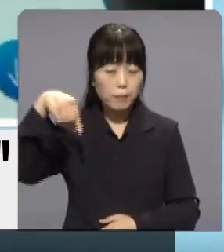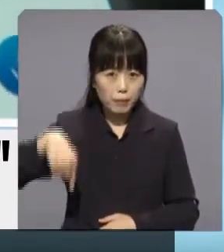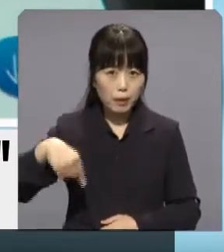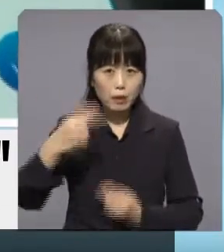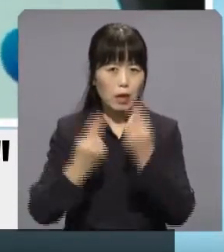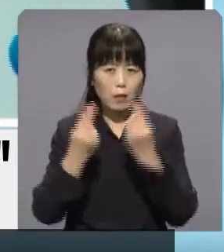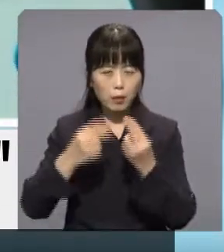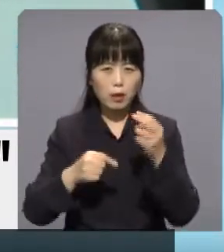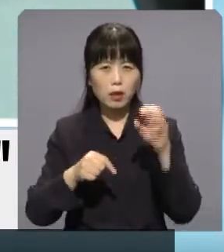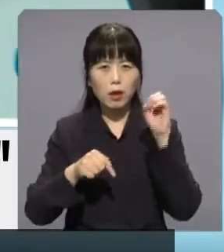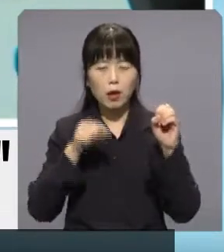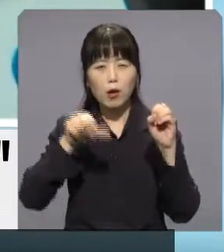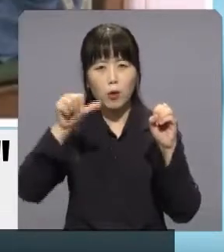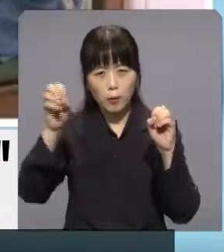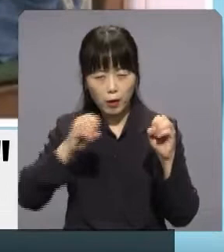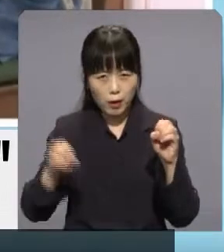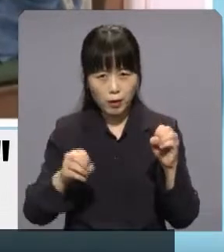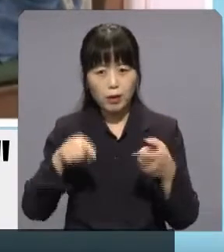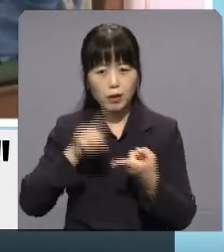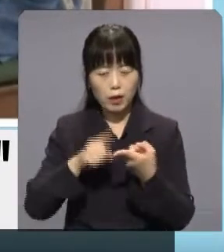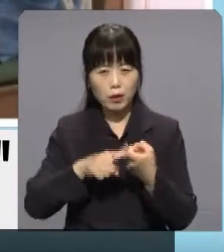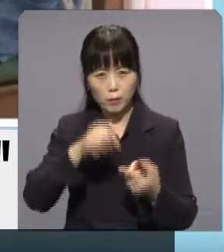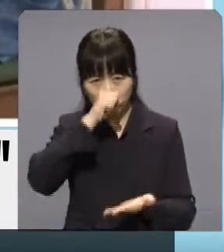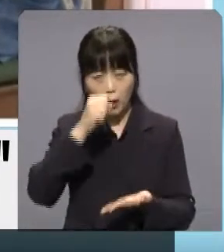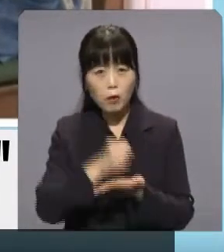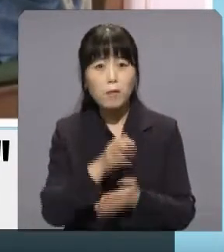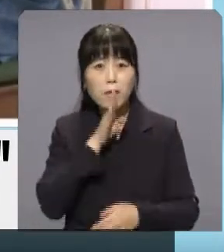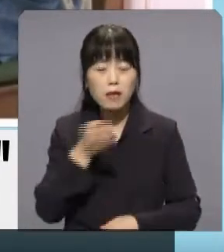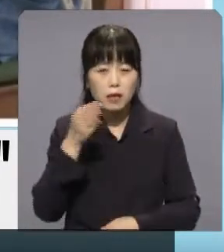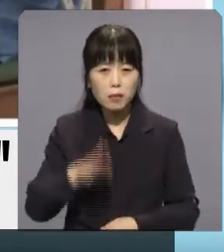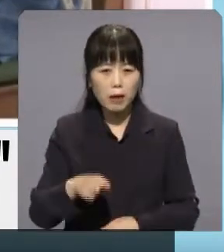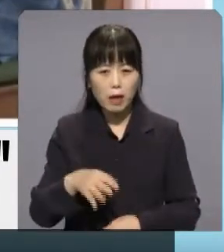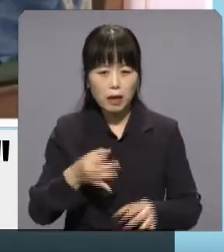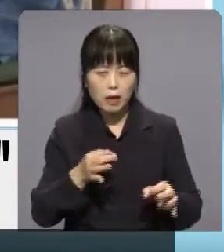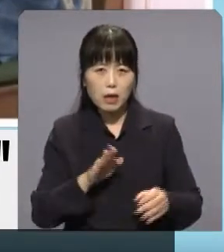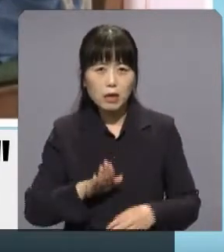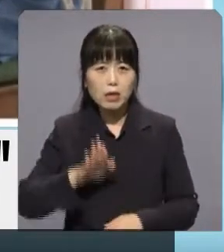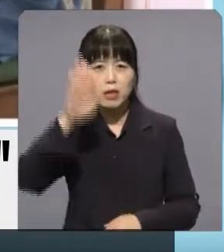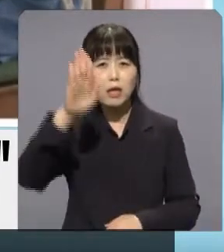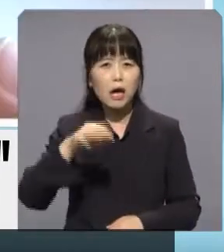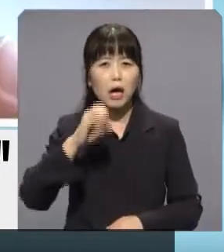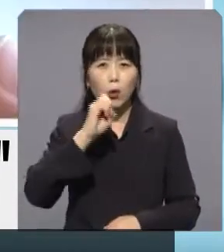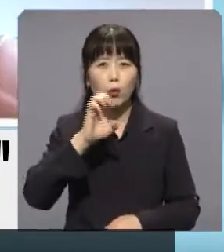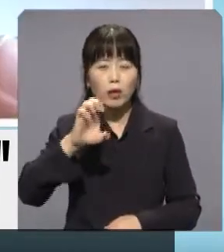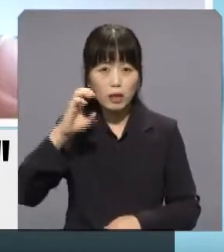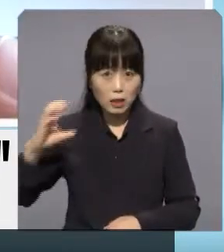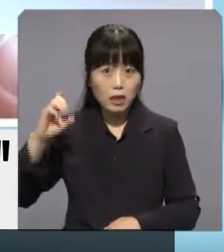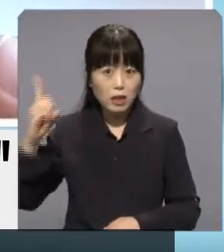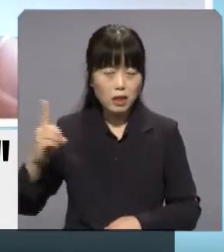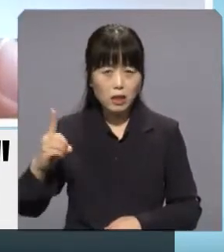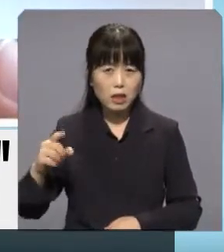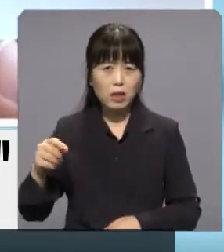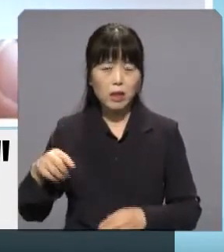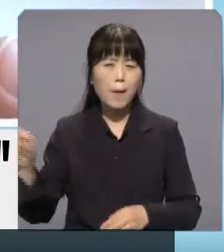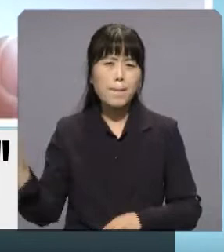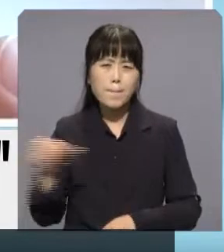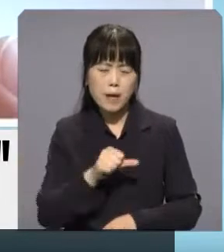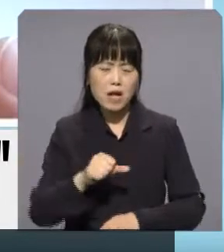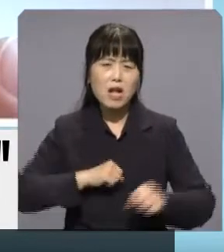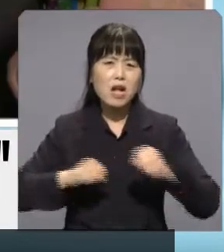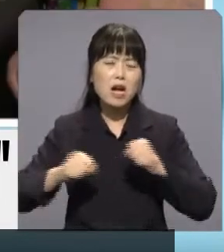됩니다 OECD 국가들 중에서 상당 정후한 편이지만 문제는이 증가 속도가 OECD 국가들 중에서 가장 빠르다